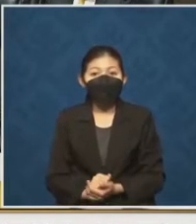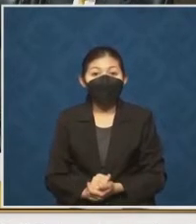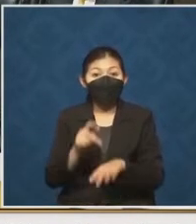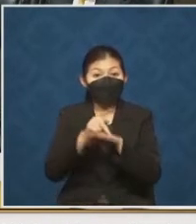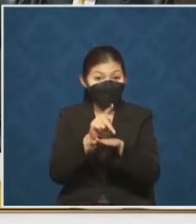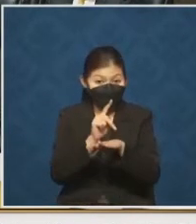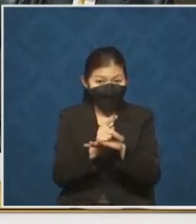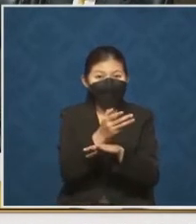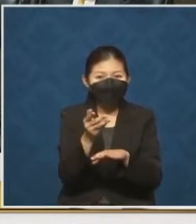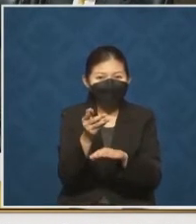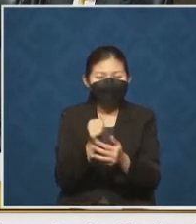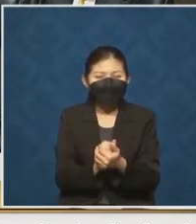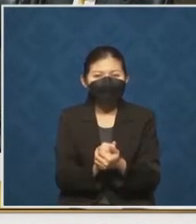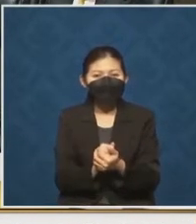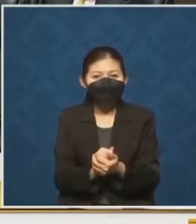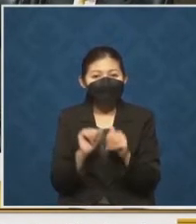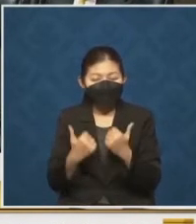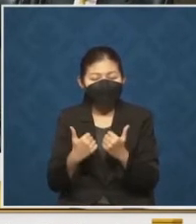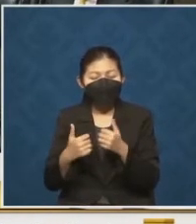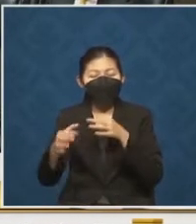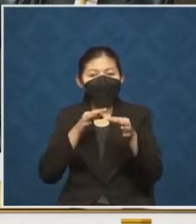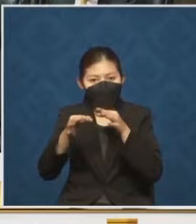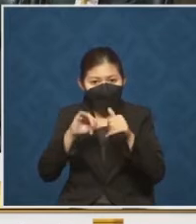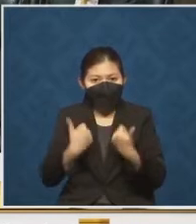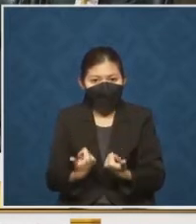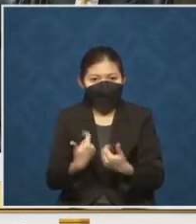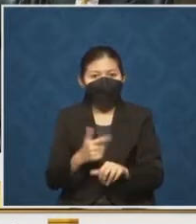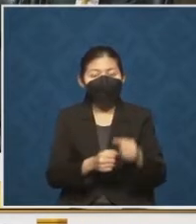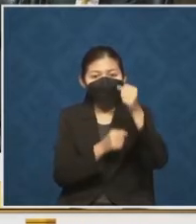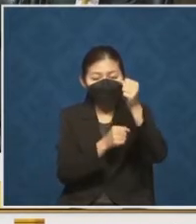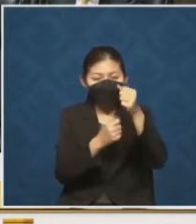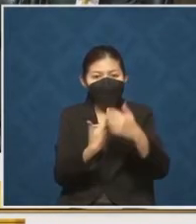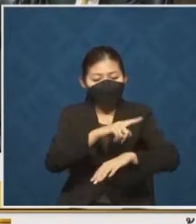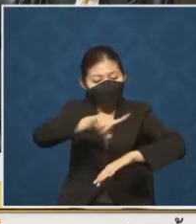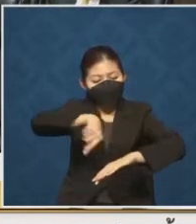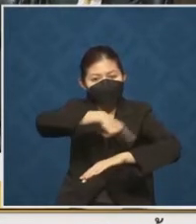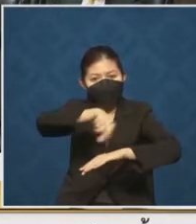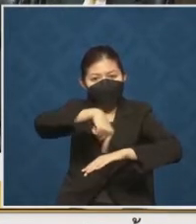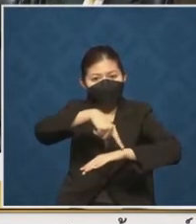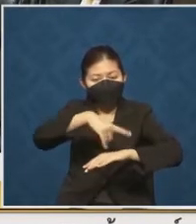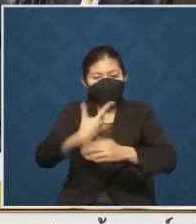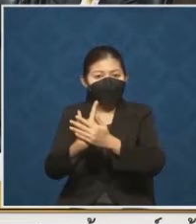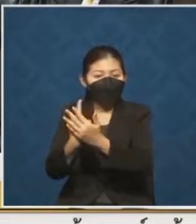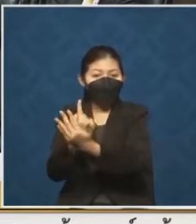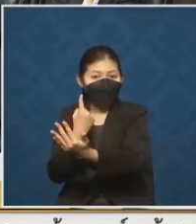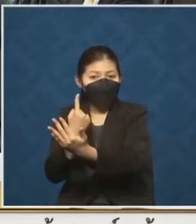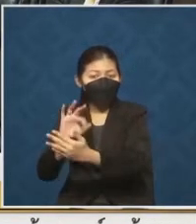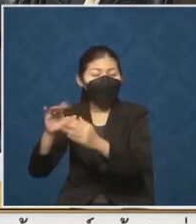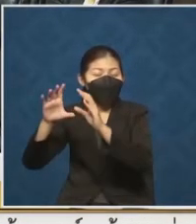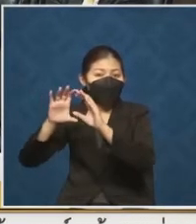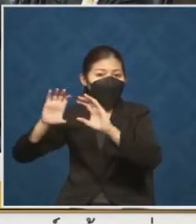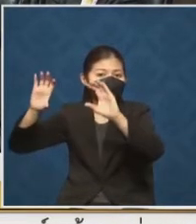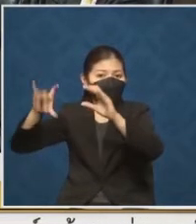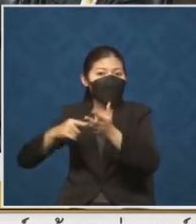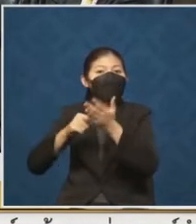ของที่น้องประชาชนให้เร็วที่สุดนะครับให้เร็วที่สุดก็ทำอาหารกับในการอภิปราย